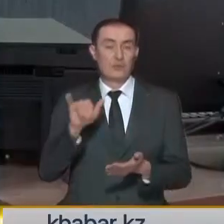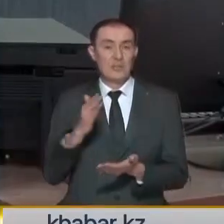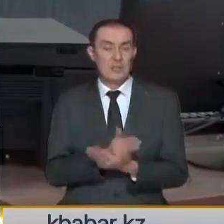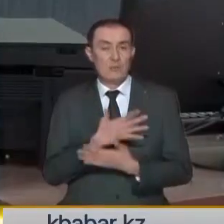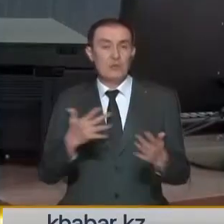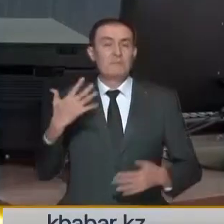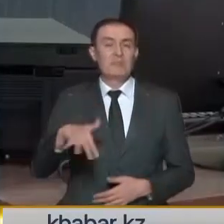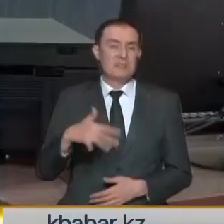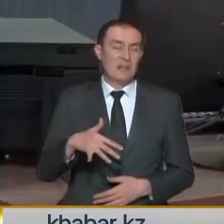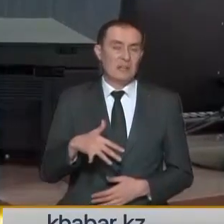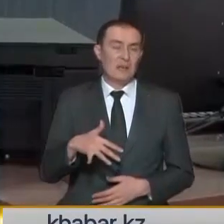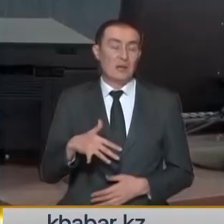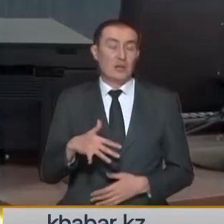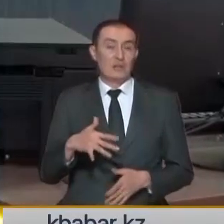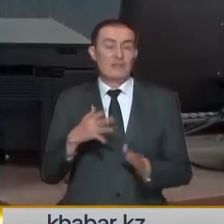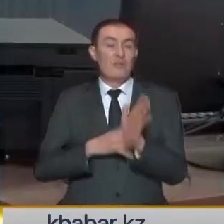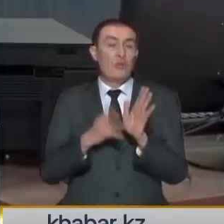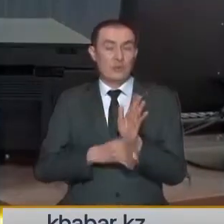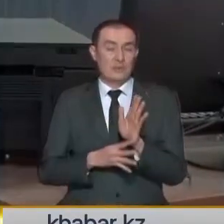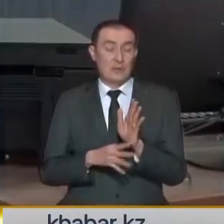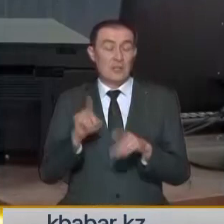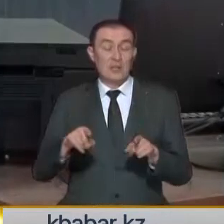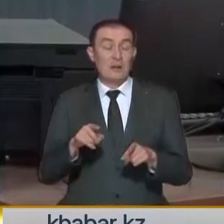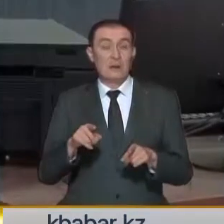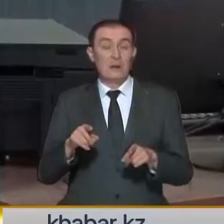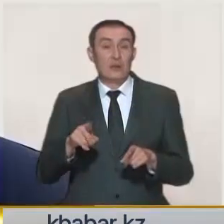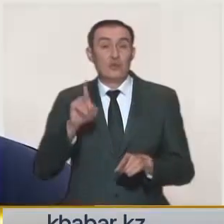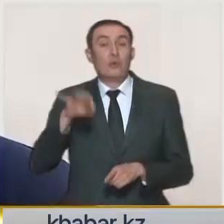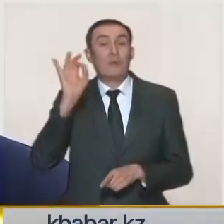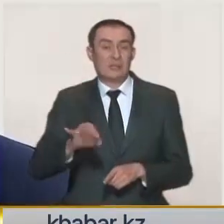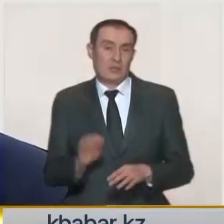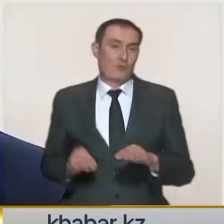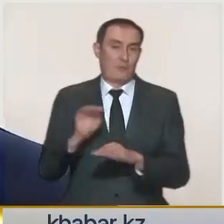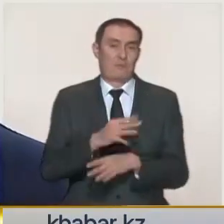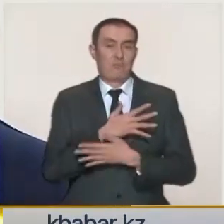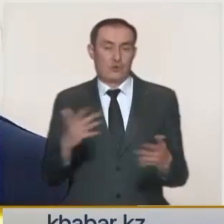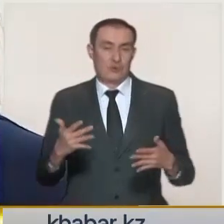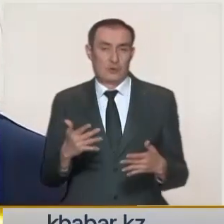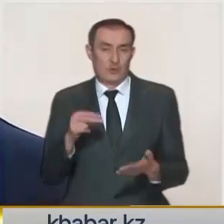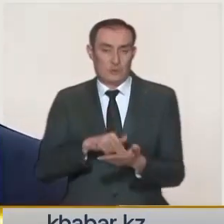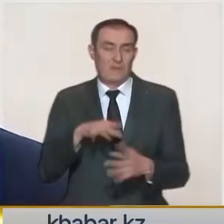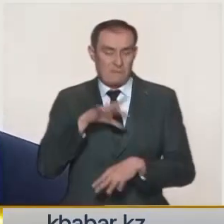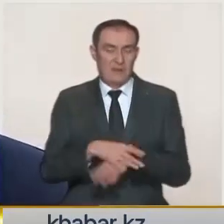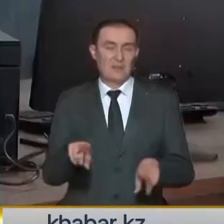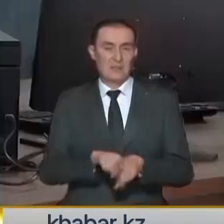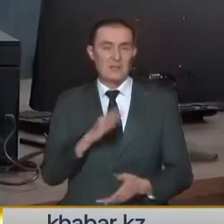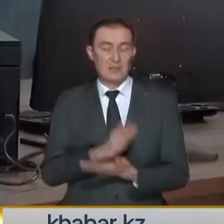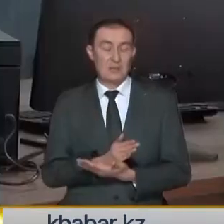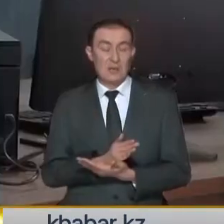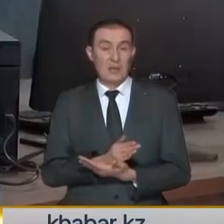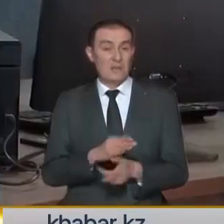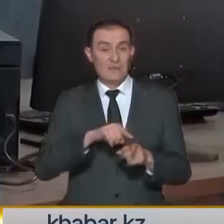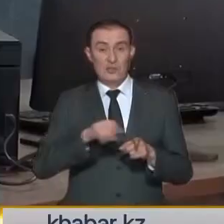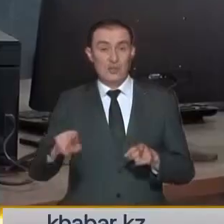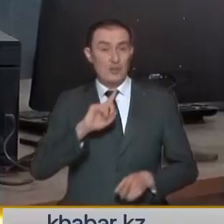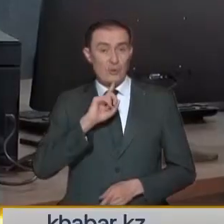больше 50, больше 90, в некоторых местах 100% превышение было. У нас факты есть. Вот. Если в течение